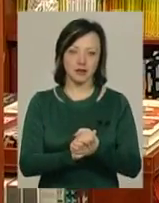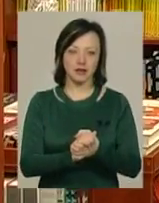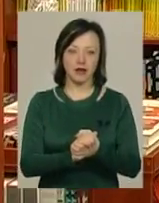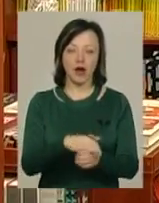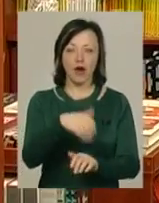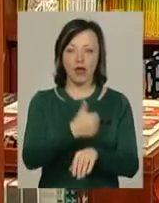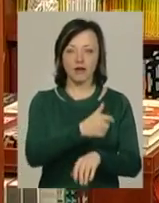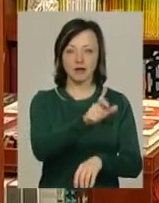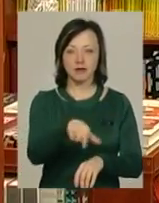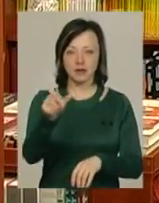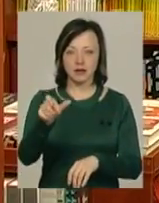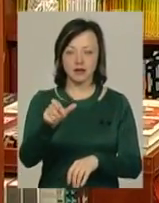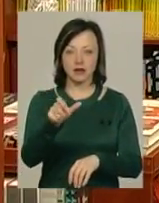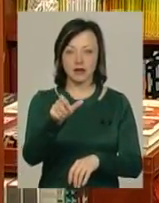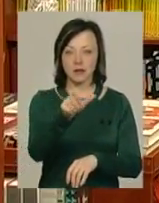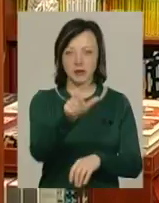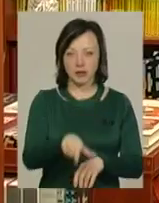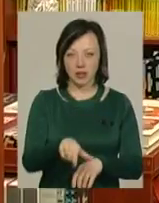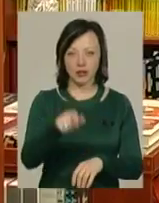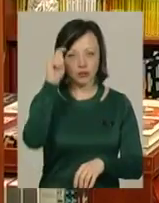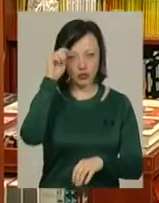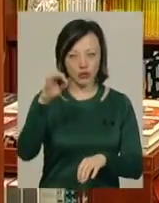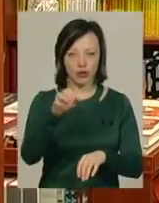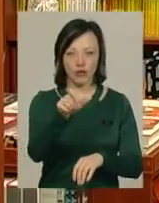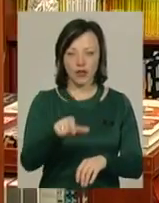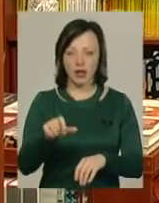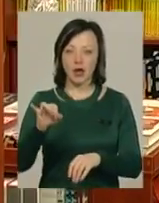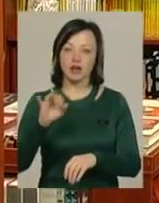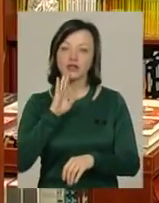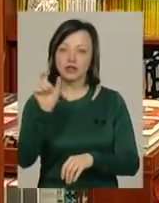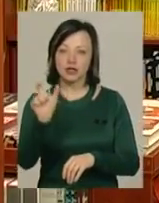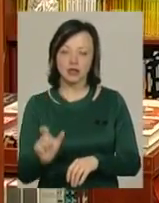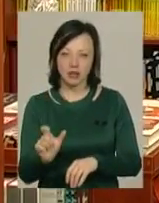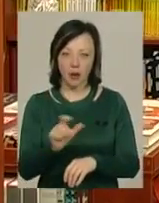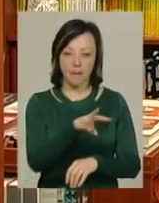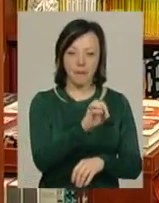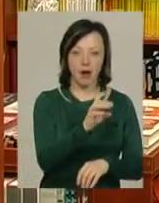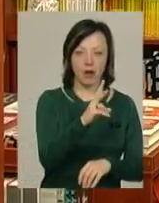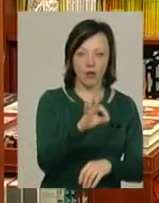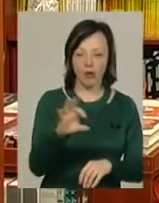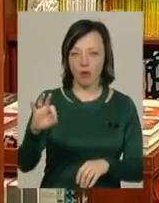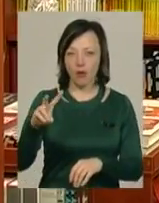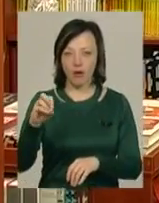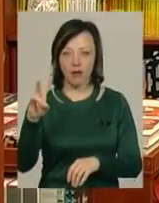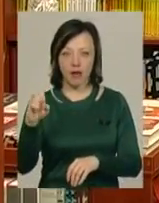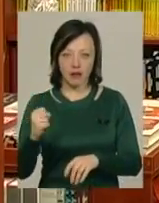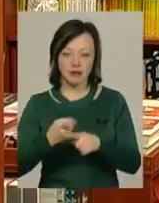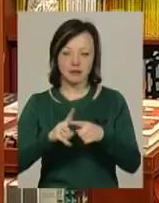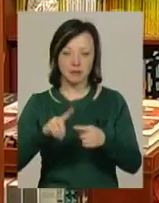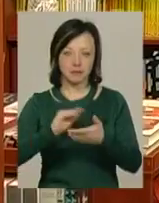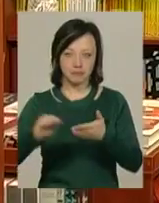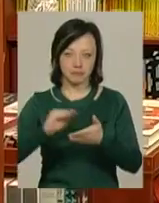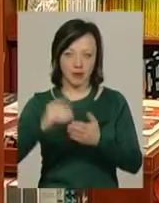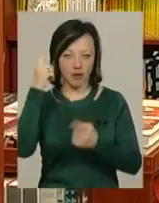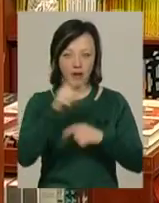Головних персонажів для вас – це чоловік Марко і жінка Олена. Ось Олена була письменницею, яка і писала цей рукопис про Святого